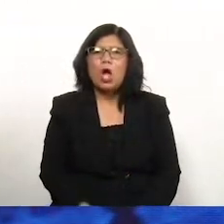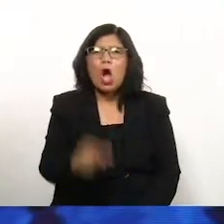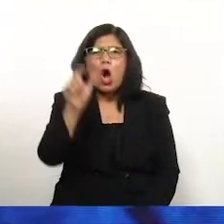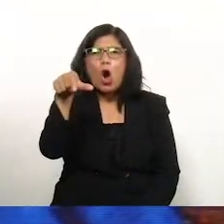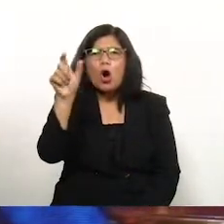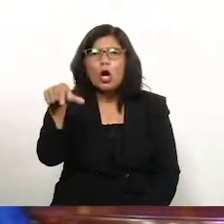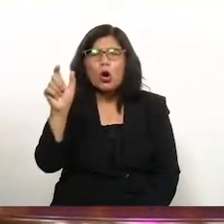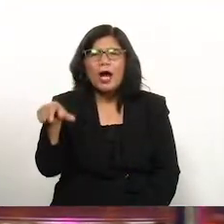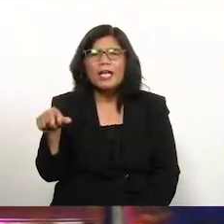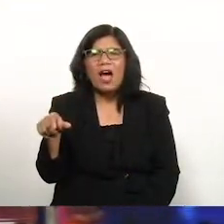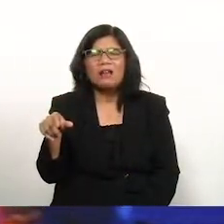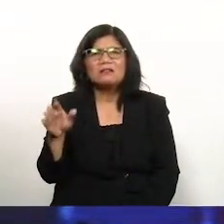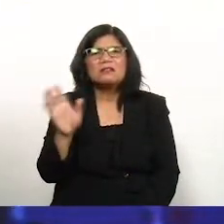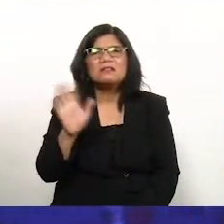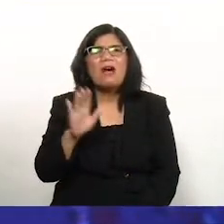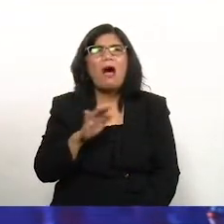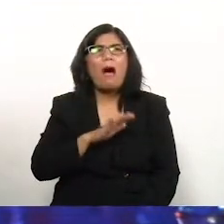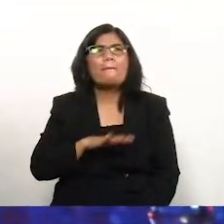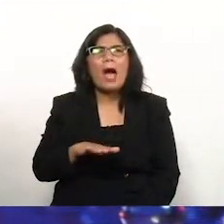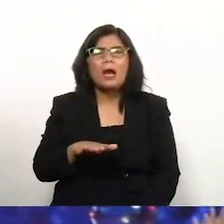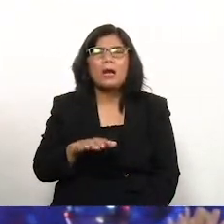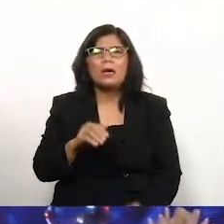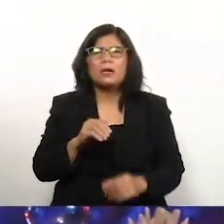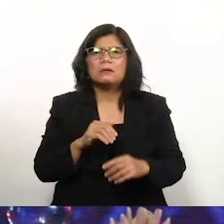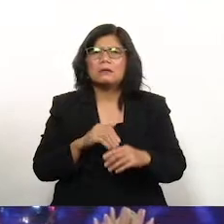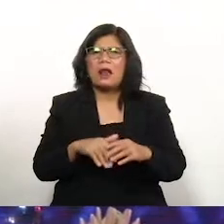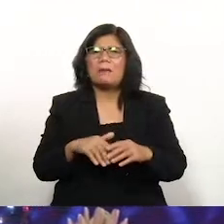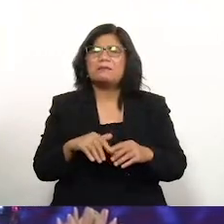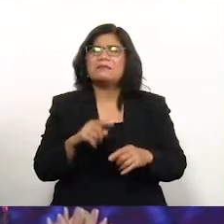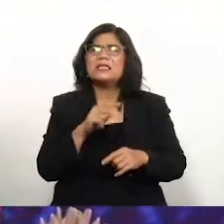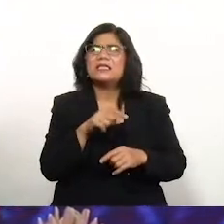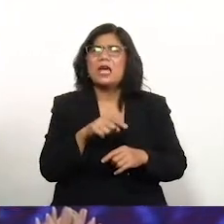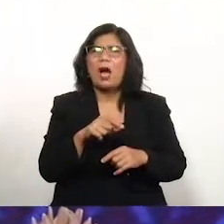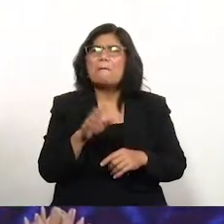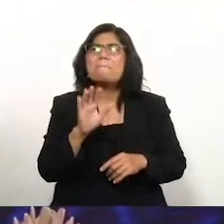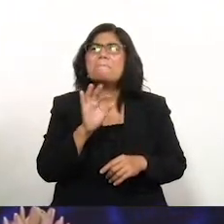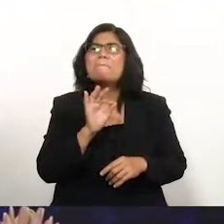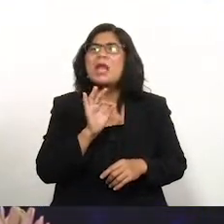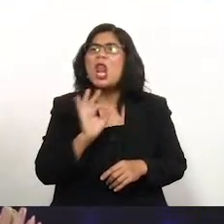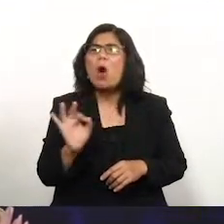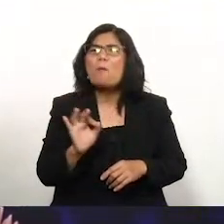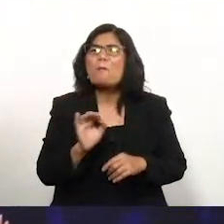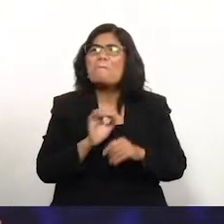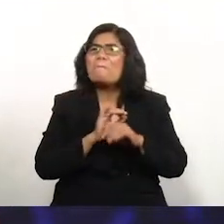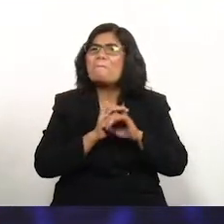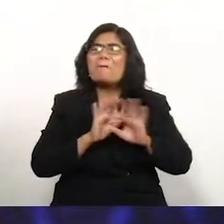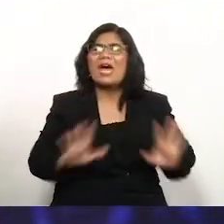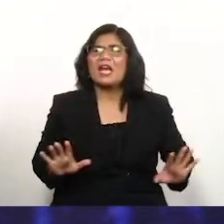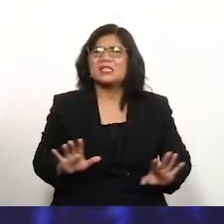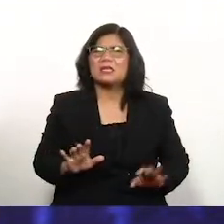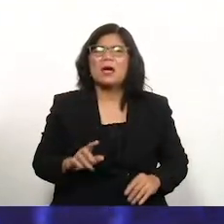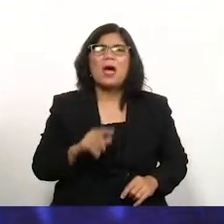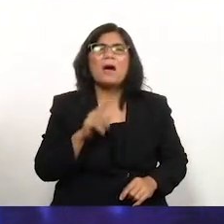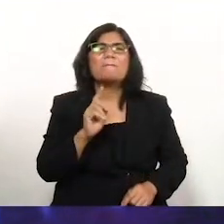Hai orang-orang yang insecure daun dirinya Hai orang-orang yang belum beres dalam dirinya biasanya akan bikin kekacauan